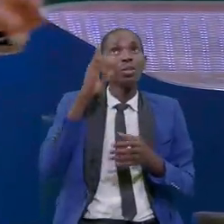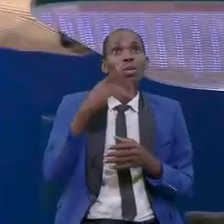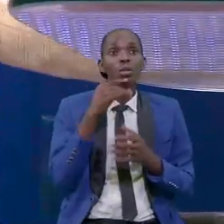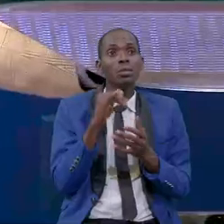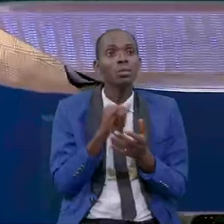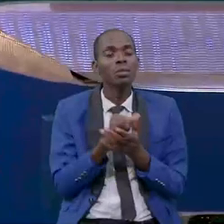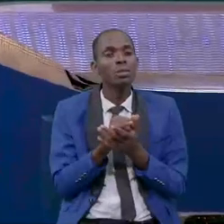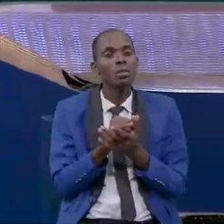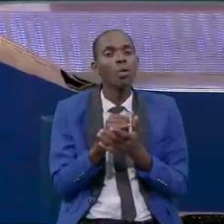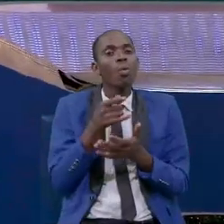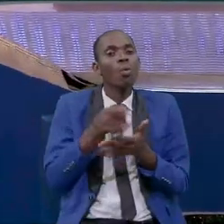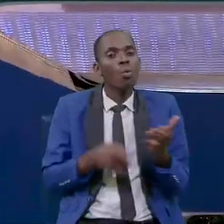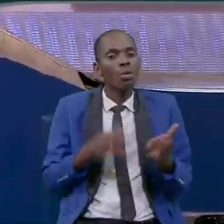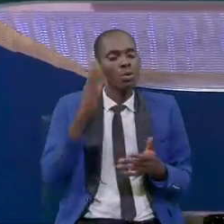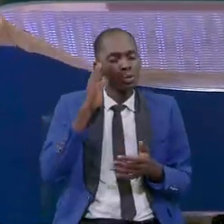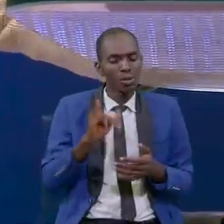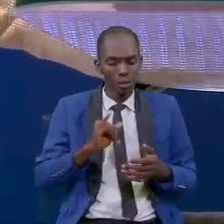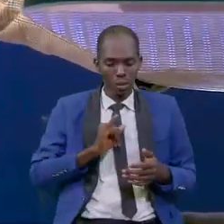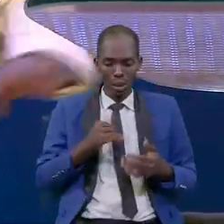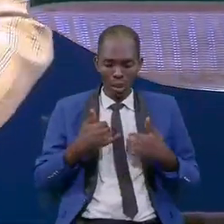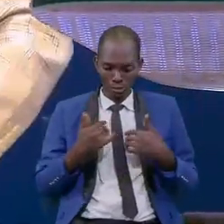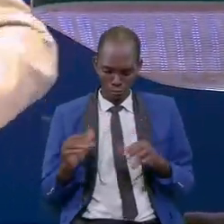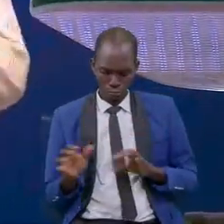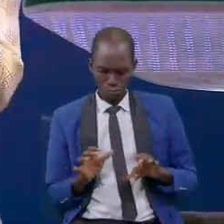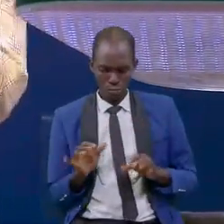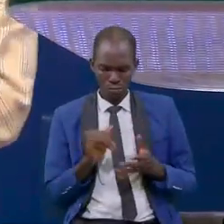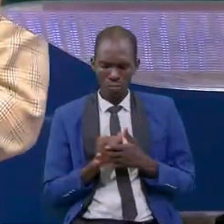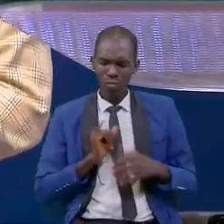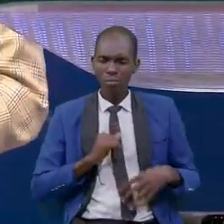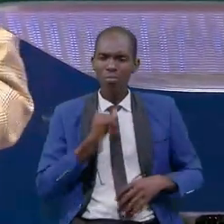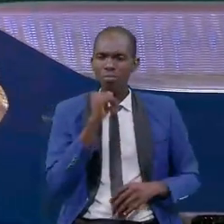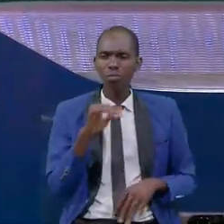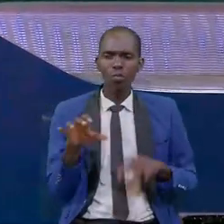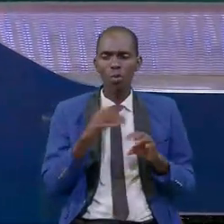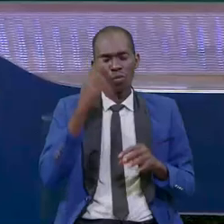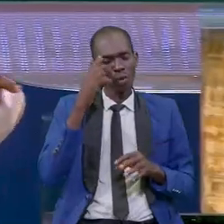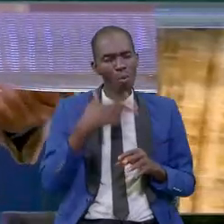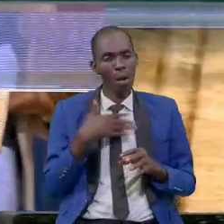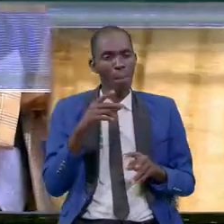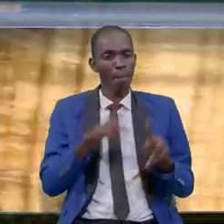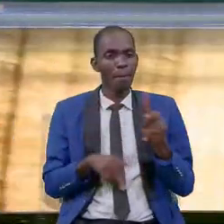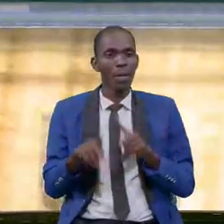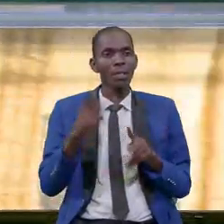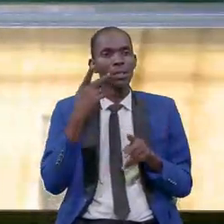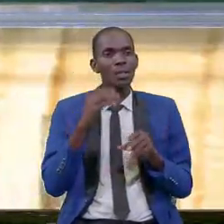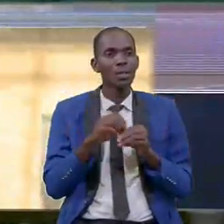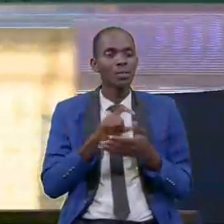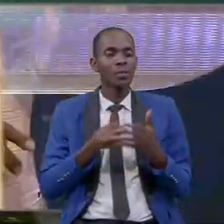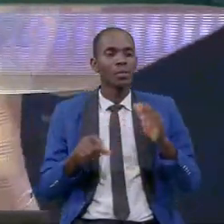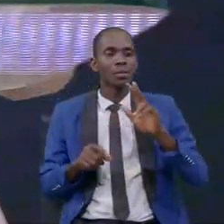dit, qu'est-ce que je dois faire que je n'ai pas fait pour mon peuple? Voyons le